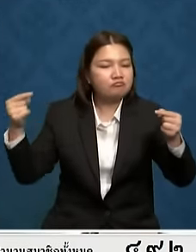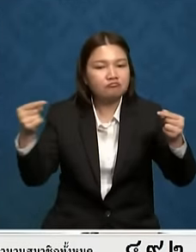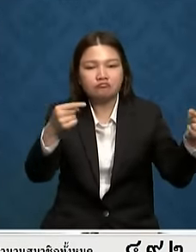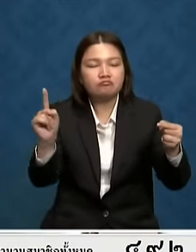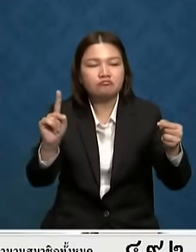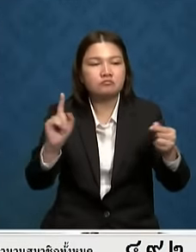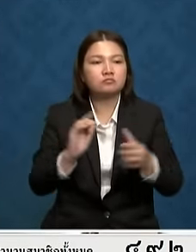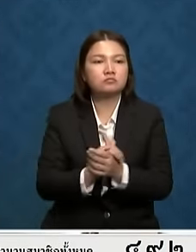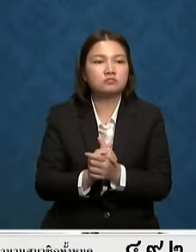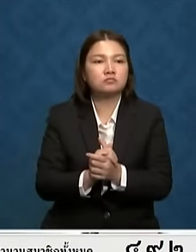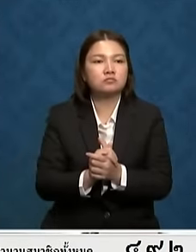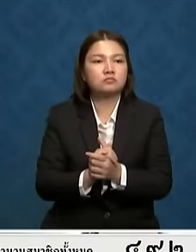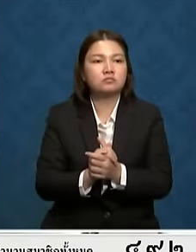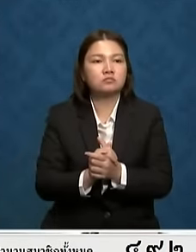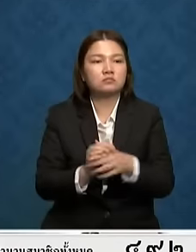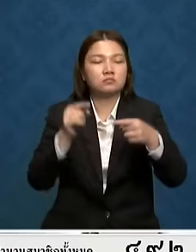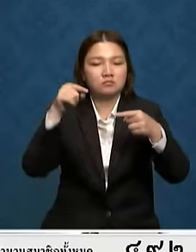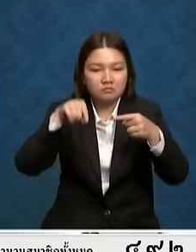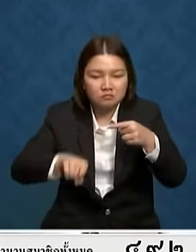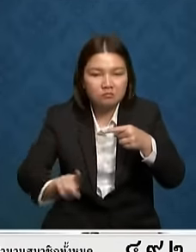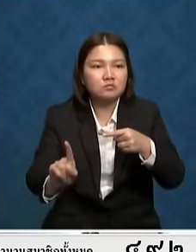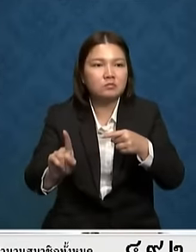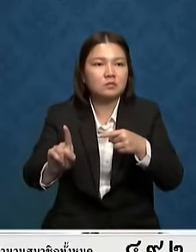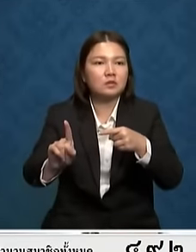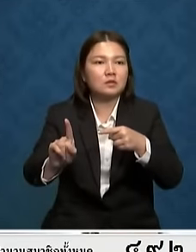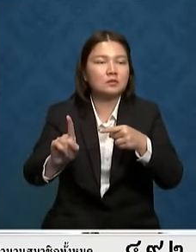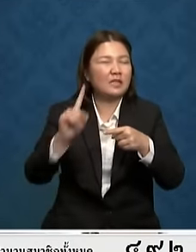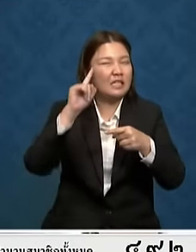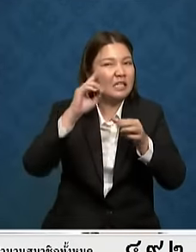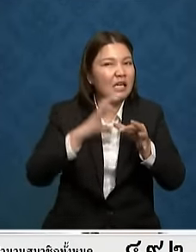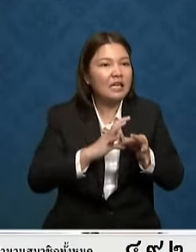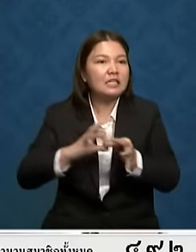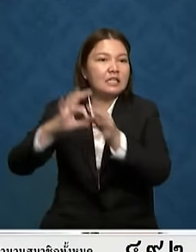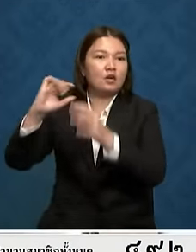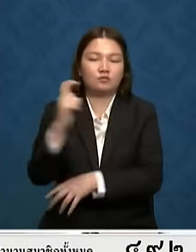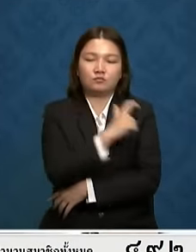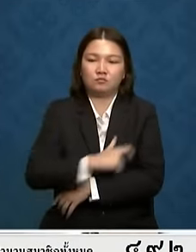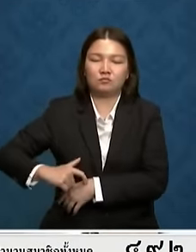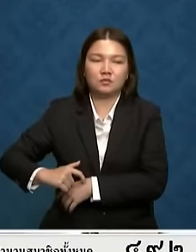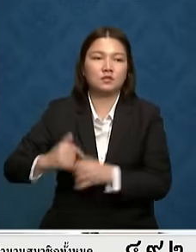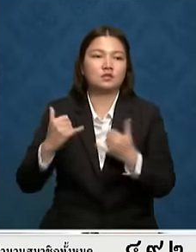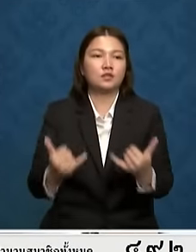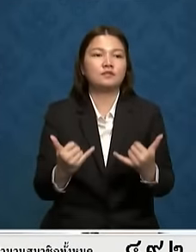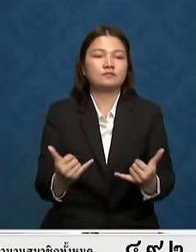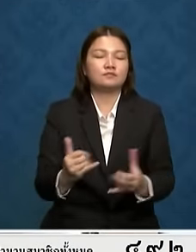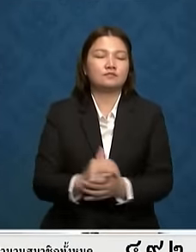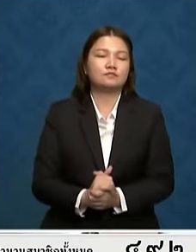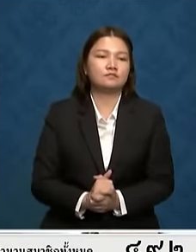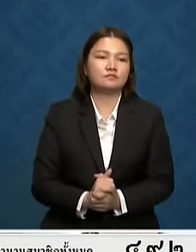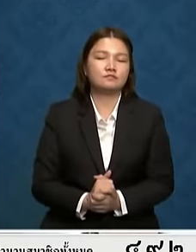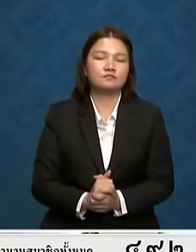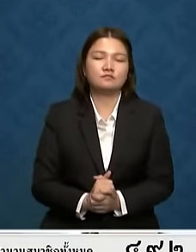การล่วงล้ำก้ำเกินสถาบันสูงสุดมากเท่าในปัจจุบันนี้